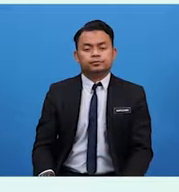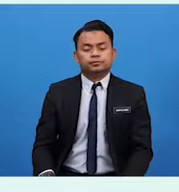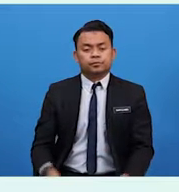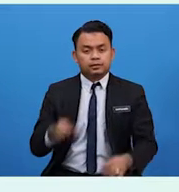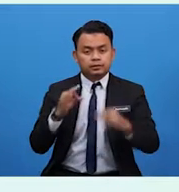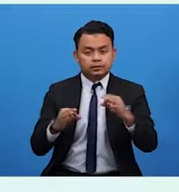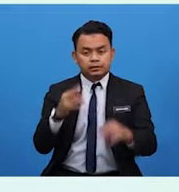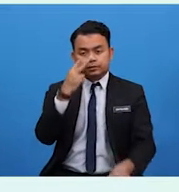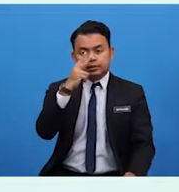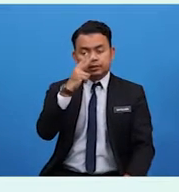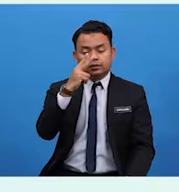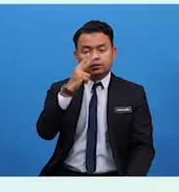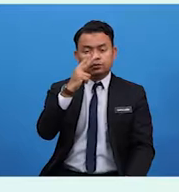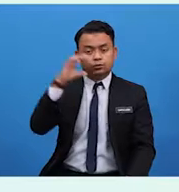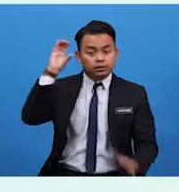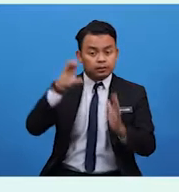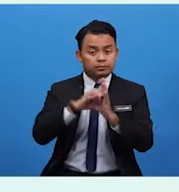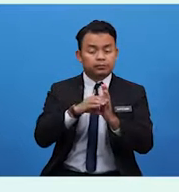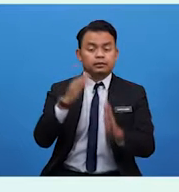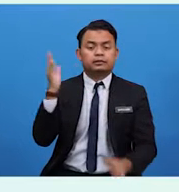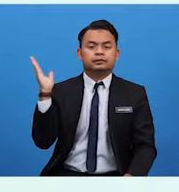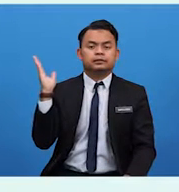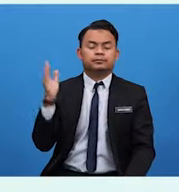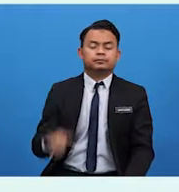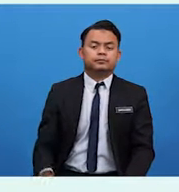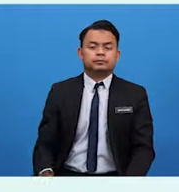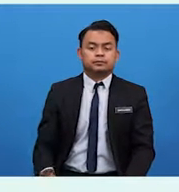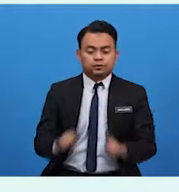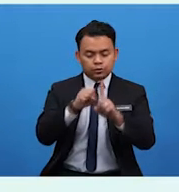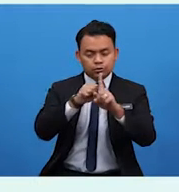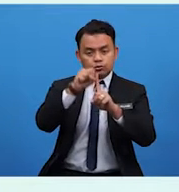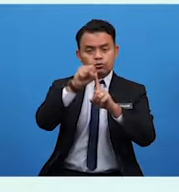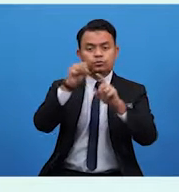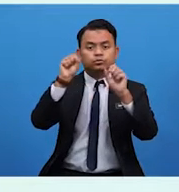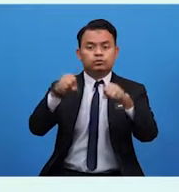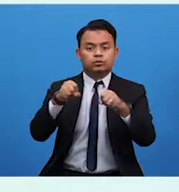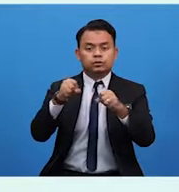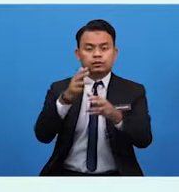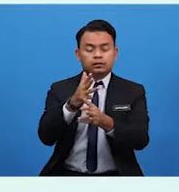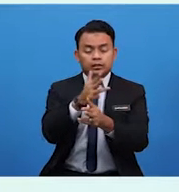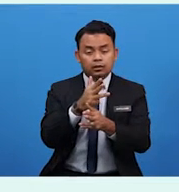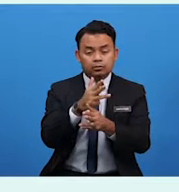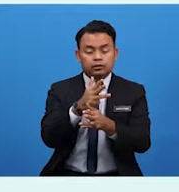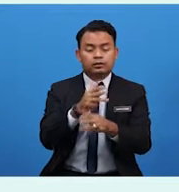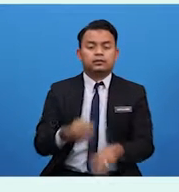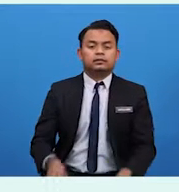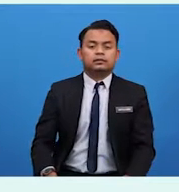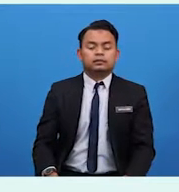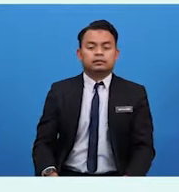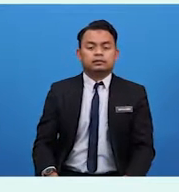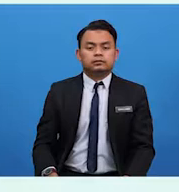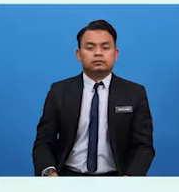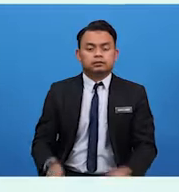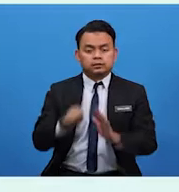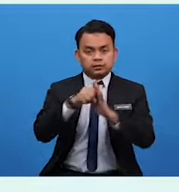jika dilihat pada gambar serika ini, suhu boleh dikawal secara manual. Suhu juga boleh